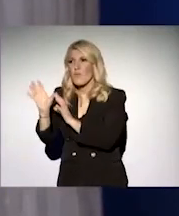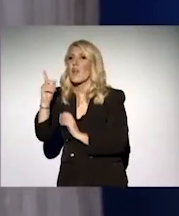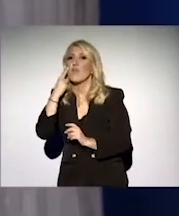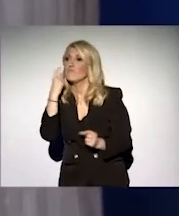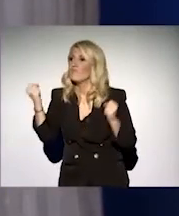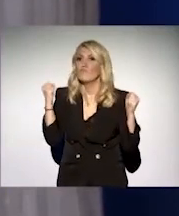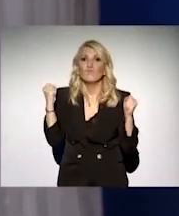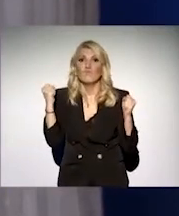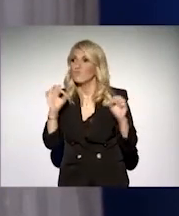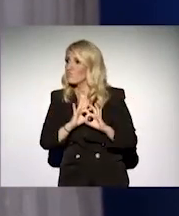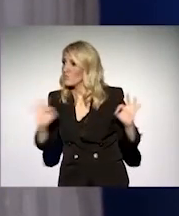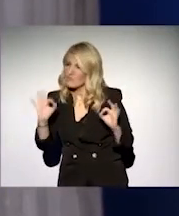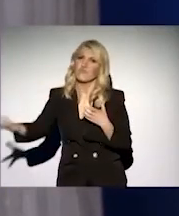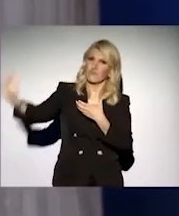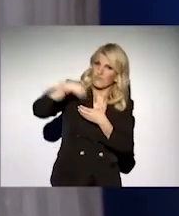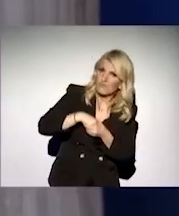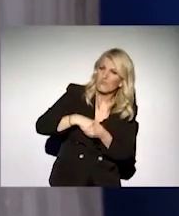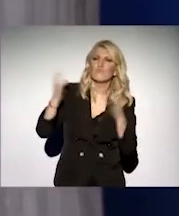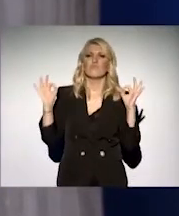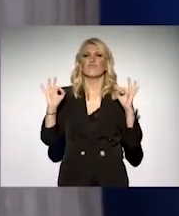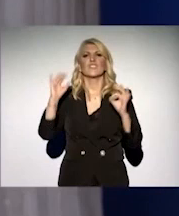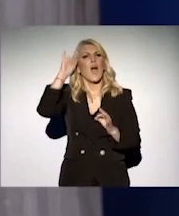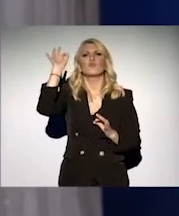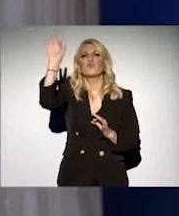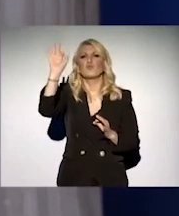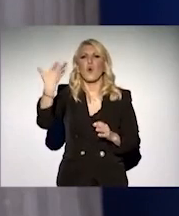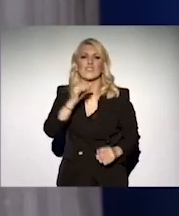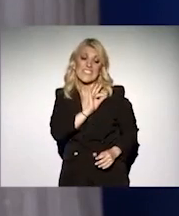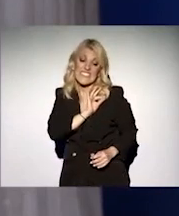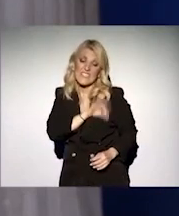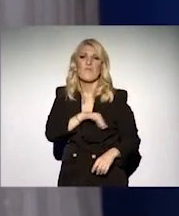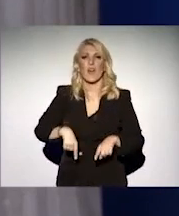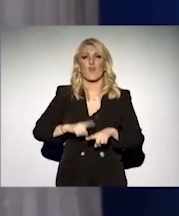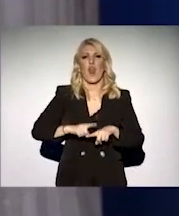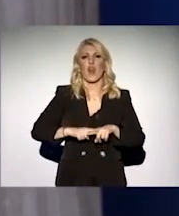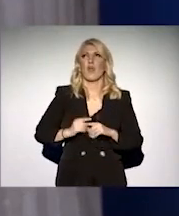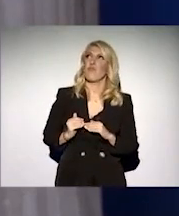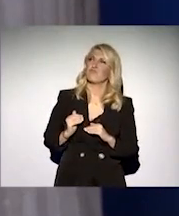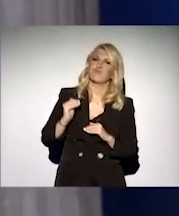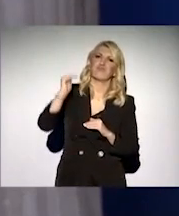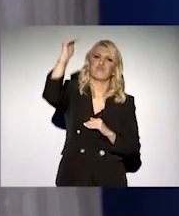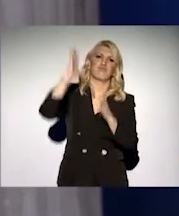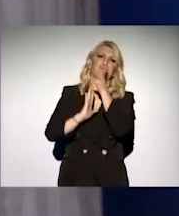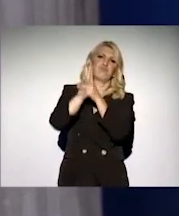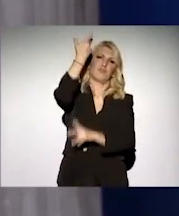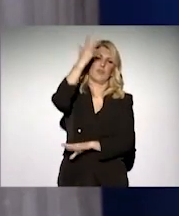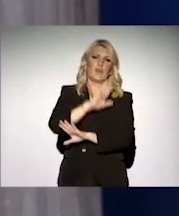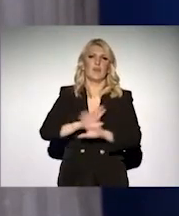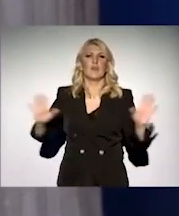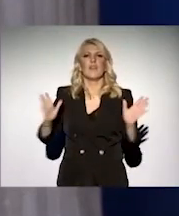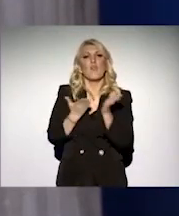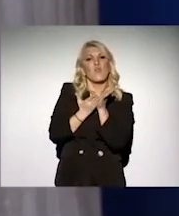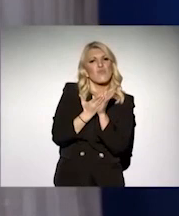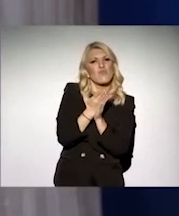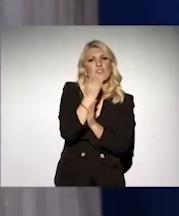δεν θυμάται, δεν ξέρει, ξέρει αλλά θέλει να κάνει ότι δεν ξέρει. Την καταψήφισε το κόμμα του επί δικής του προεδρίας. Και